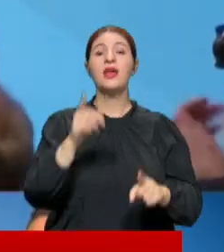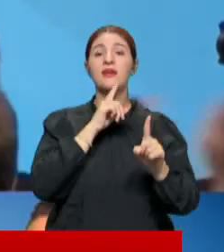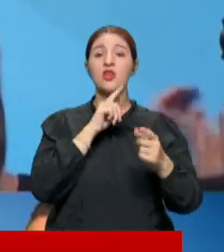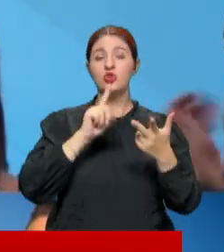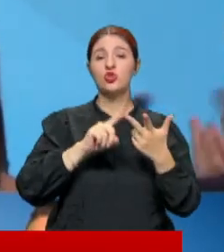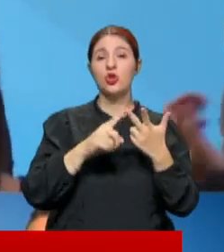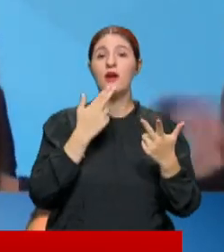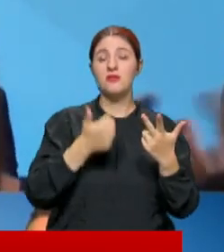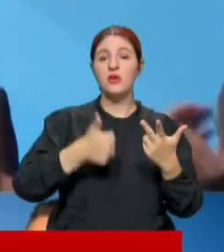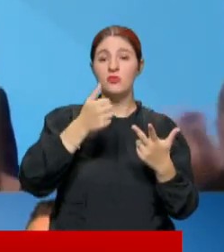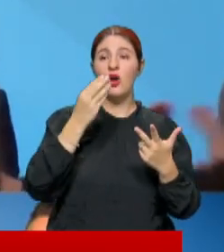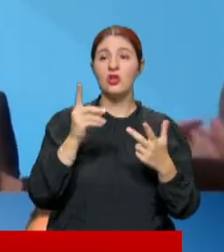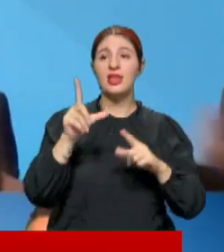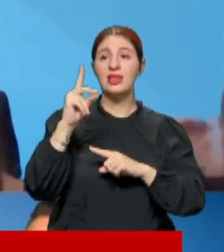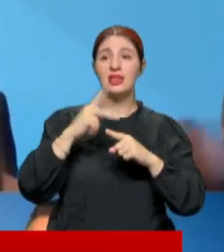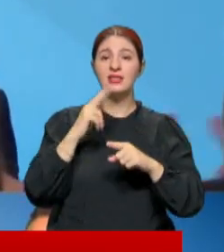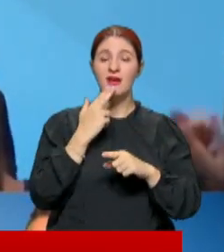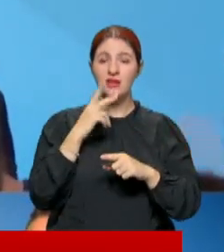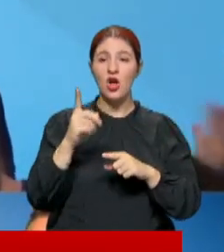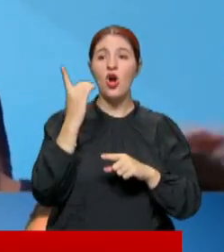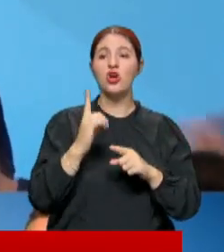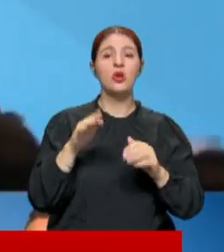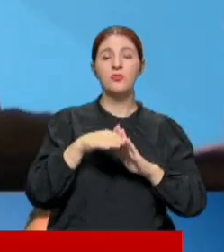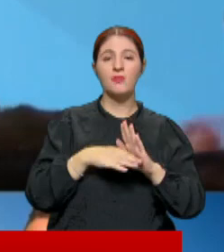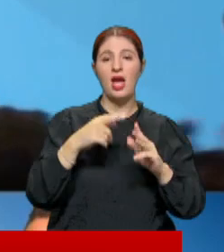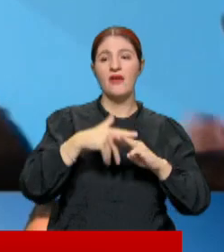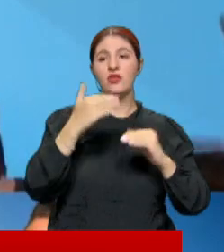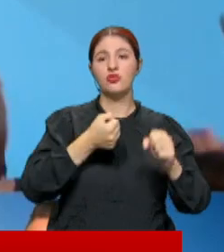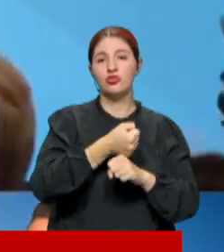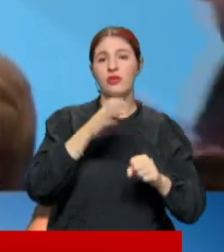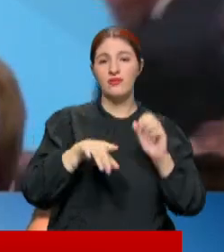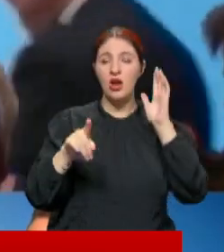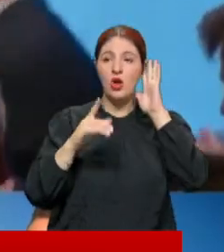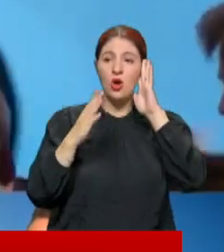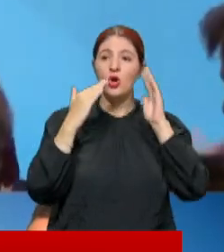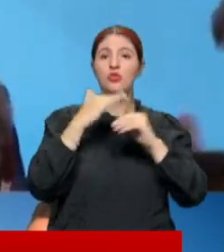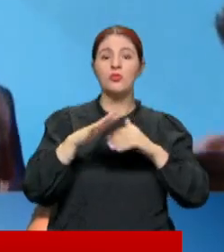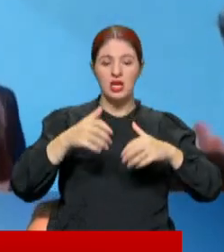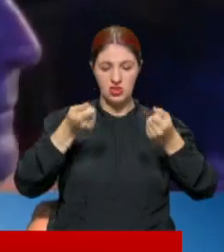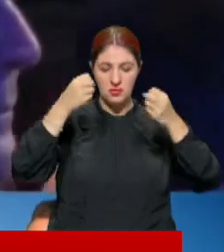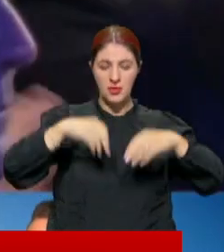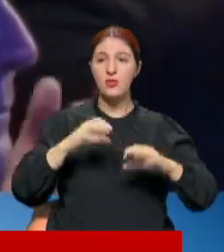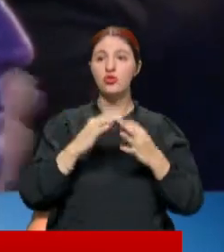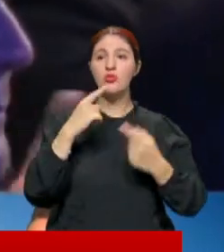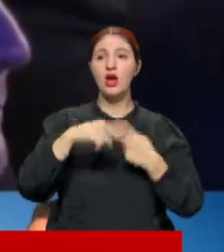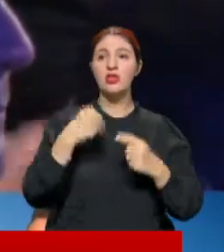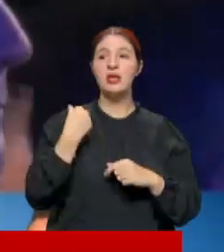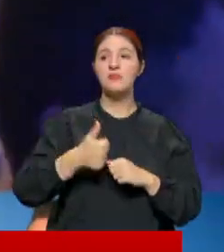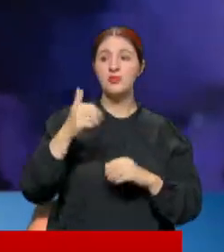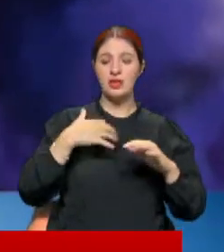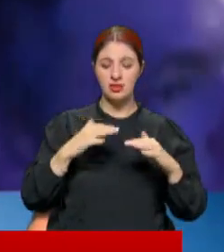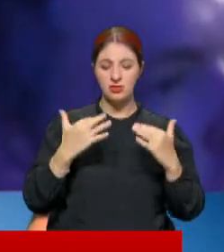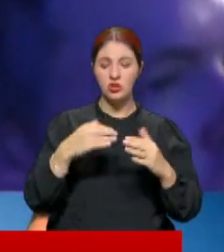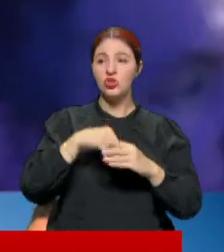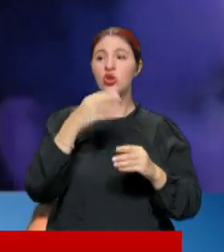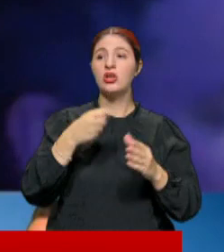İngiltere'nin 3. kadın başbakanı olan Liz Truss'ın öncelikli programında enflasyonla mücadele var. Toplu grevlere de çözüm arayacak olan yeni başbakanın kabinesinde